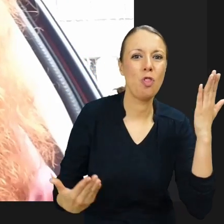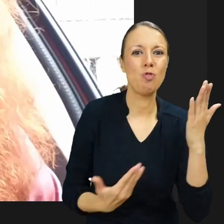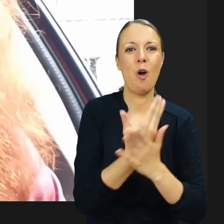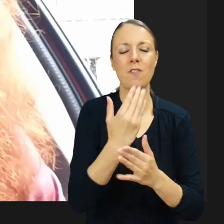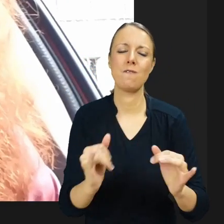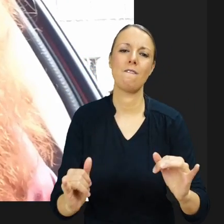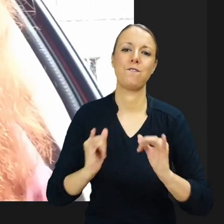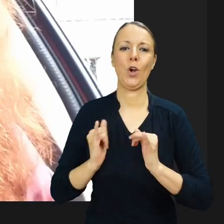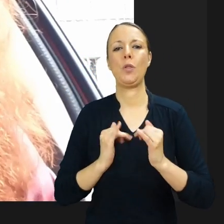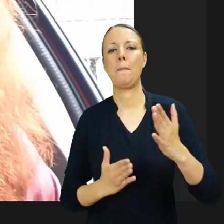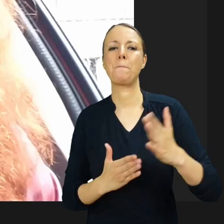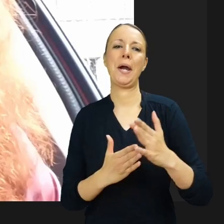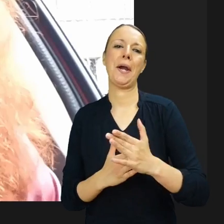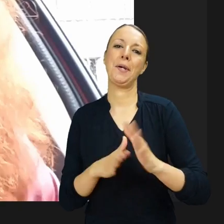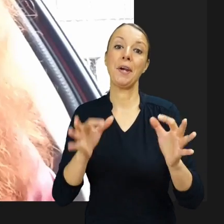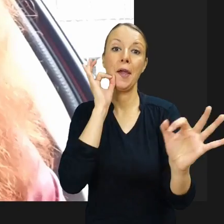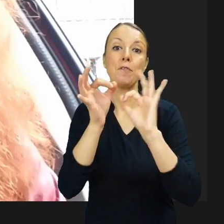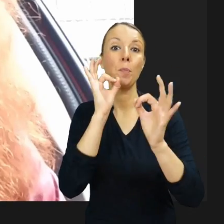dostępie do informacji dla